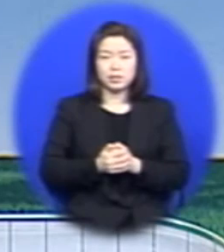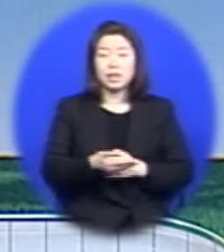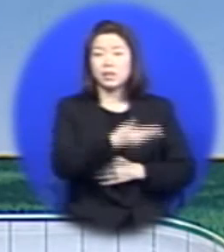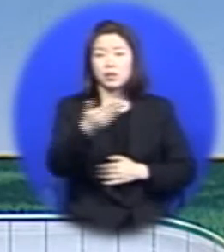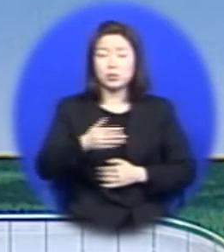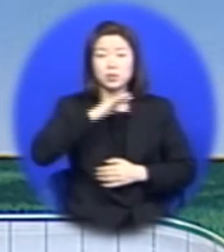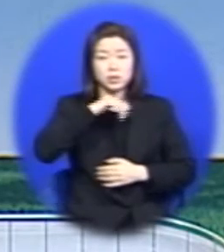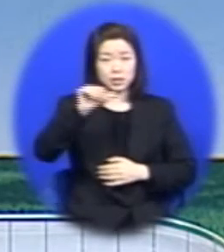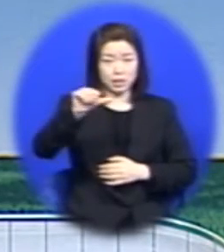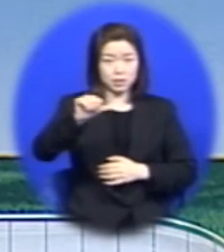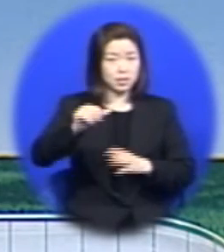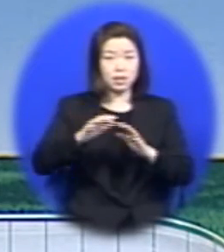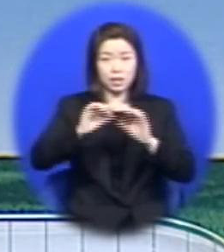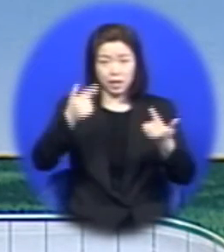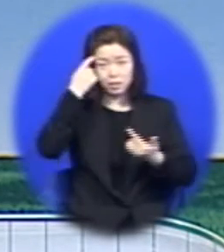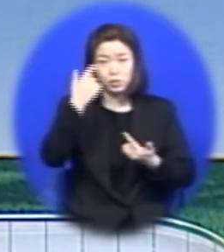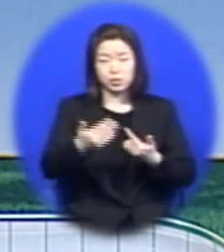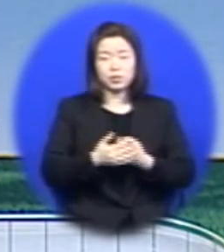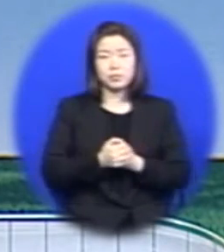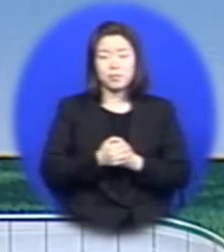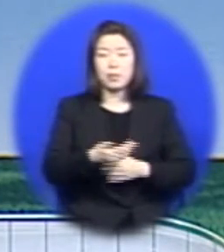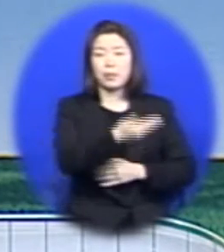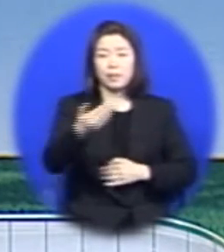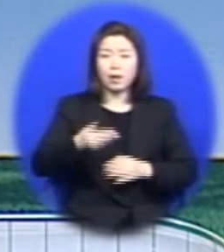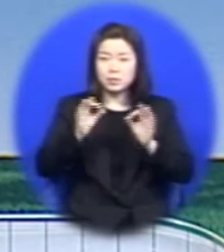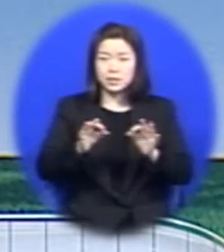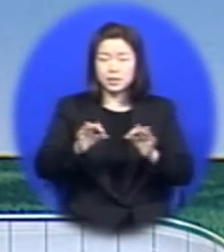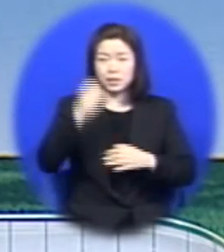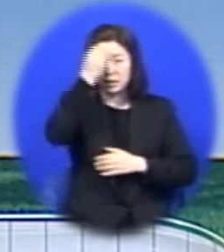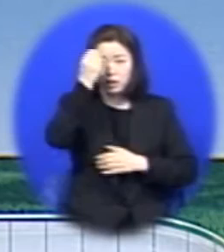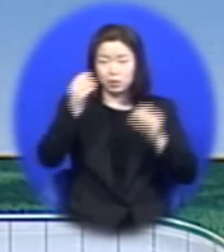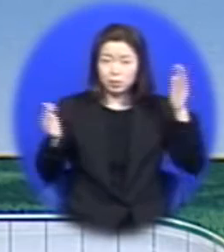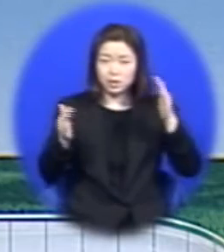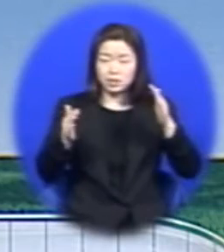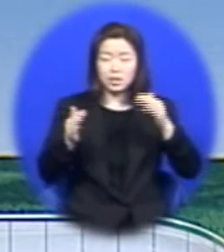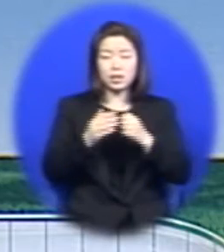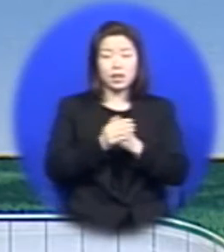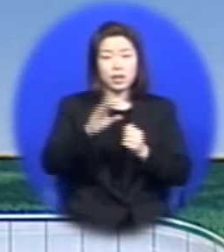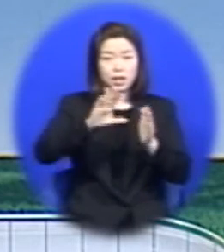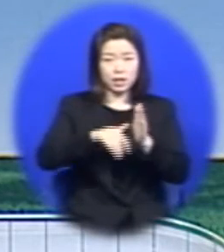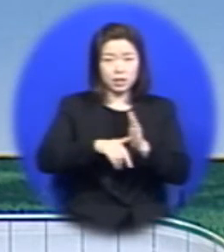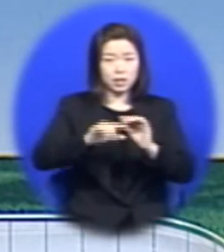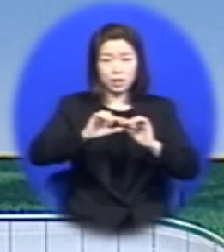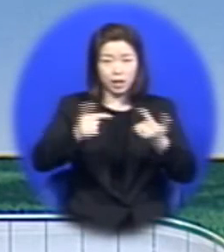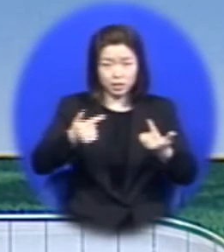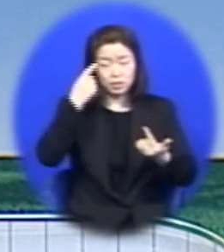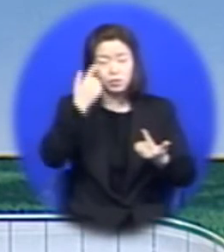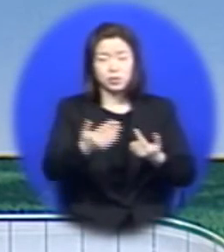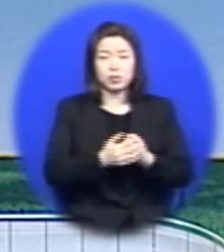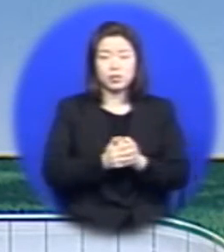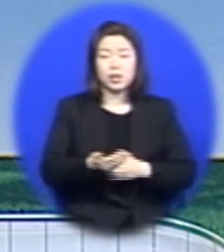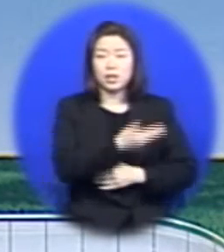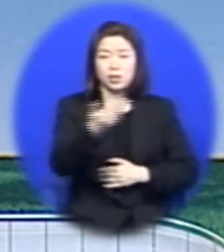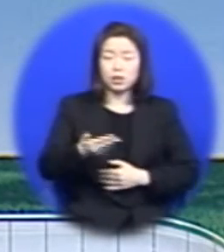여러분은 다섯 살 아니죠. 여러분이 이제 고등학생, 사춘기 고등학생도 아니죠. 여러분